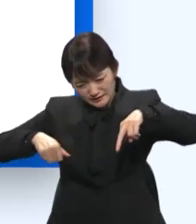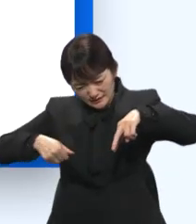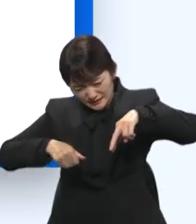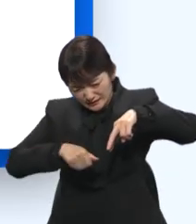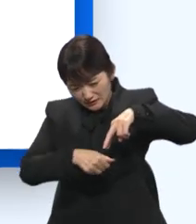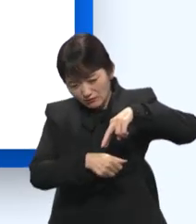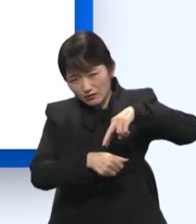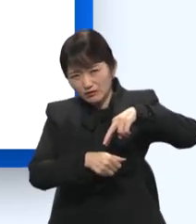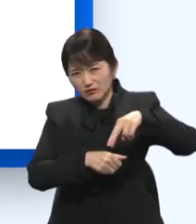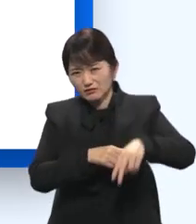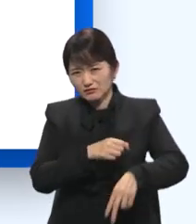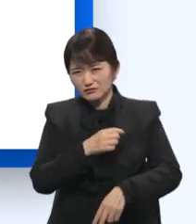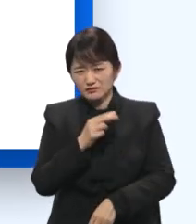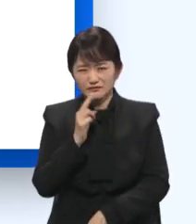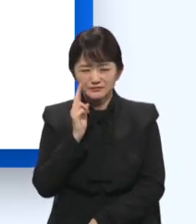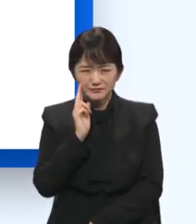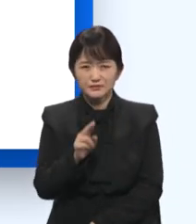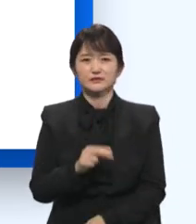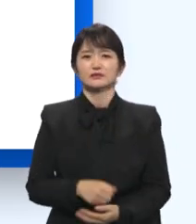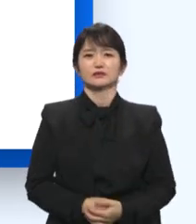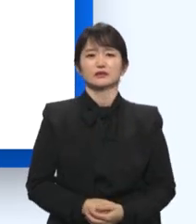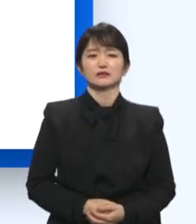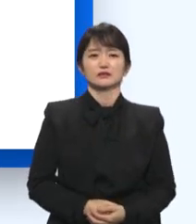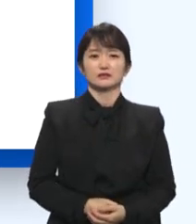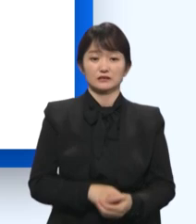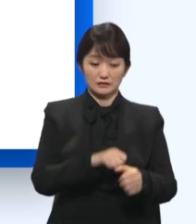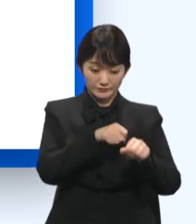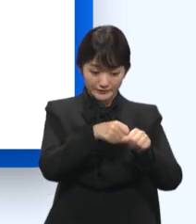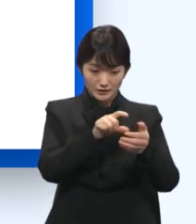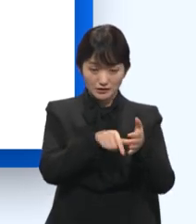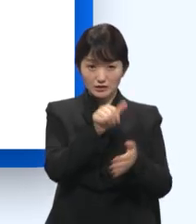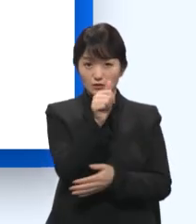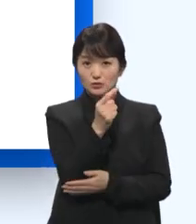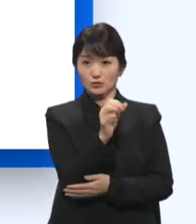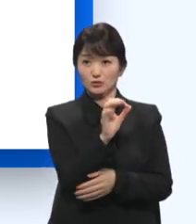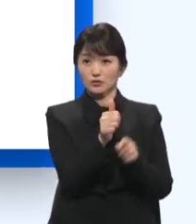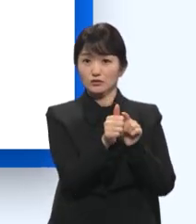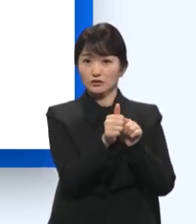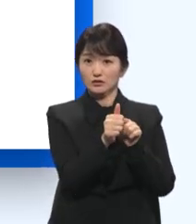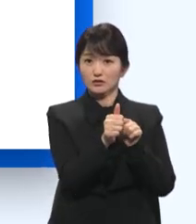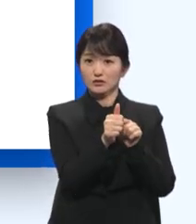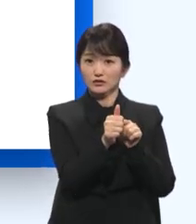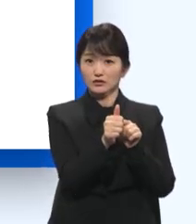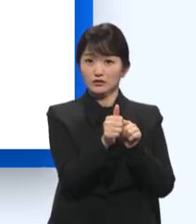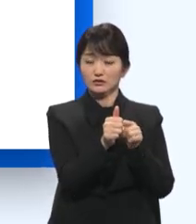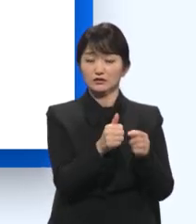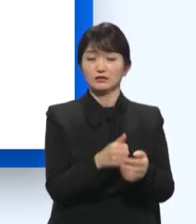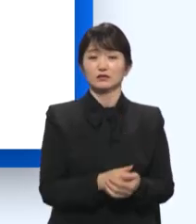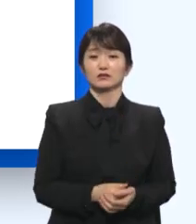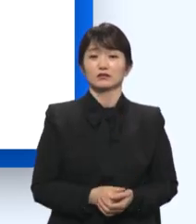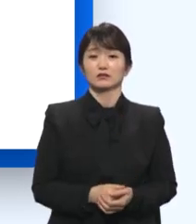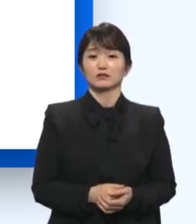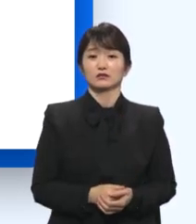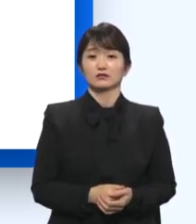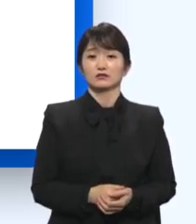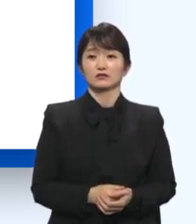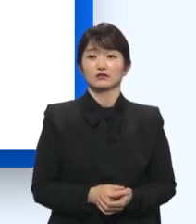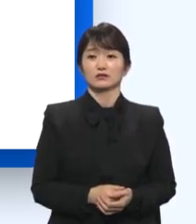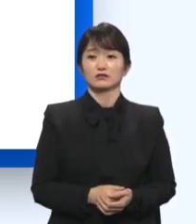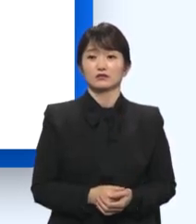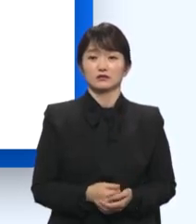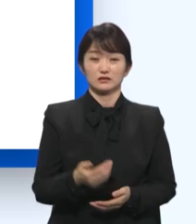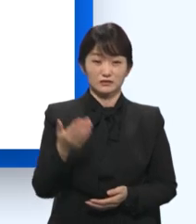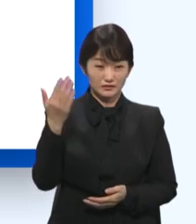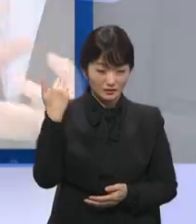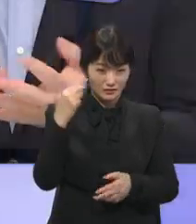말이라고 합니다 그러니까는 당시에 이제 징계를 받을 때도 홍준표 전시 홍준표 전시장 아니죠 또네 요즘에는 전직이 있고